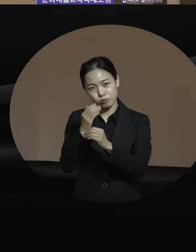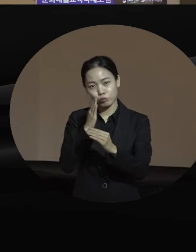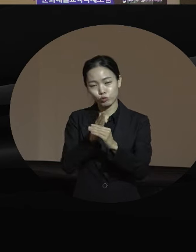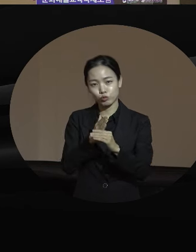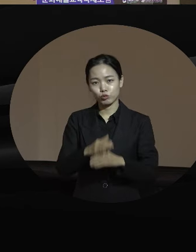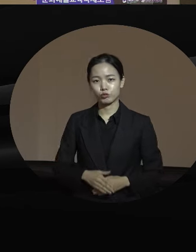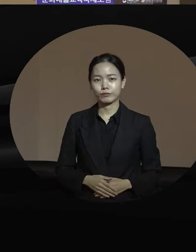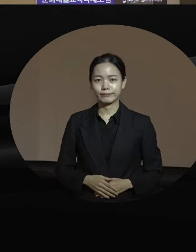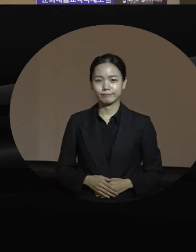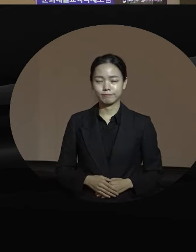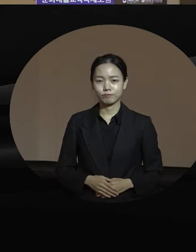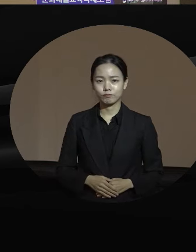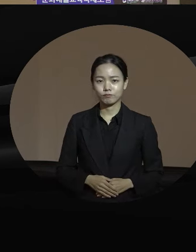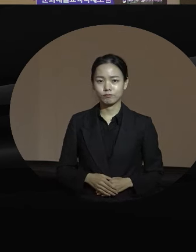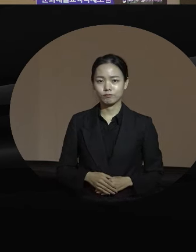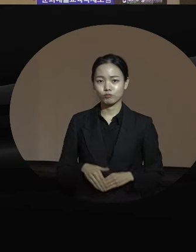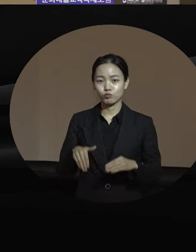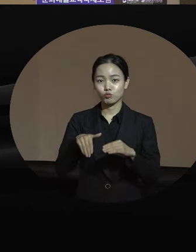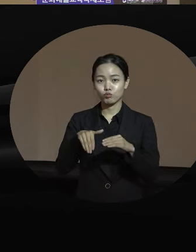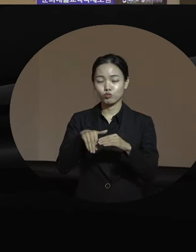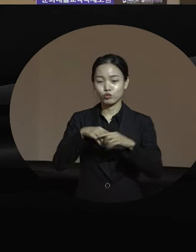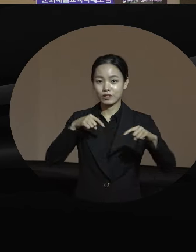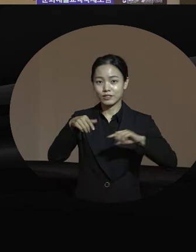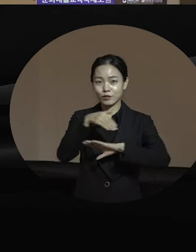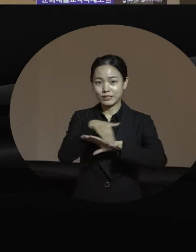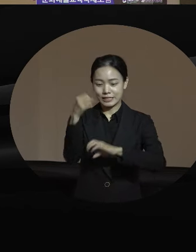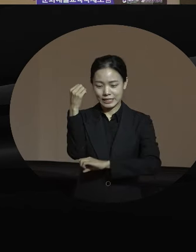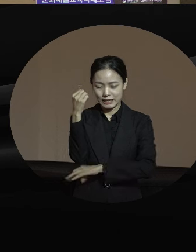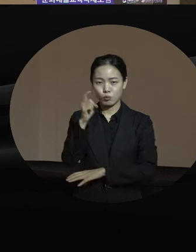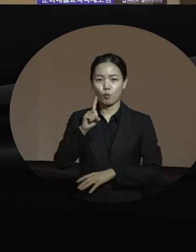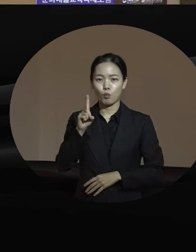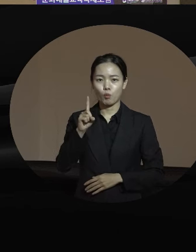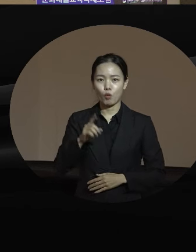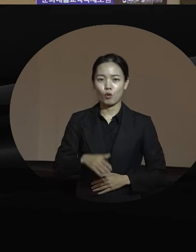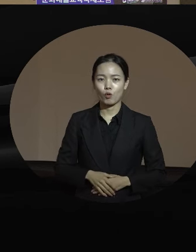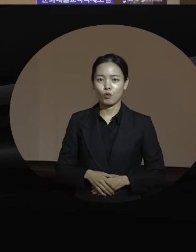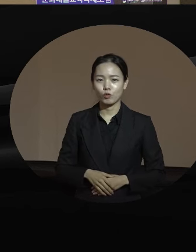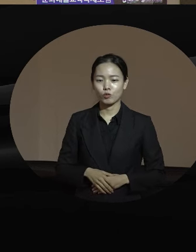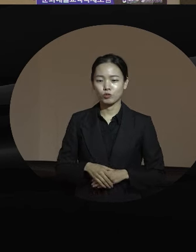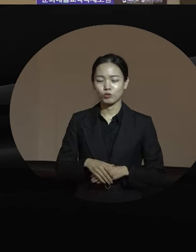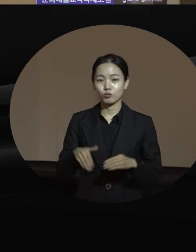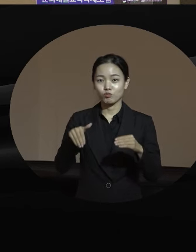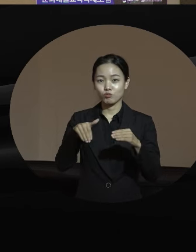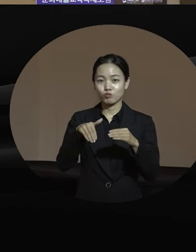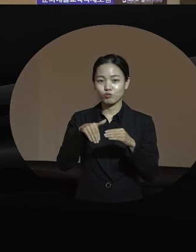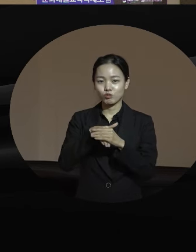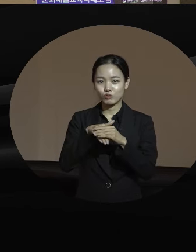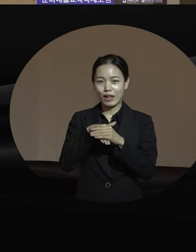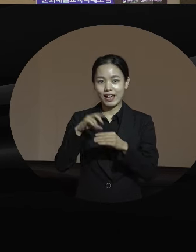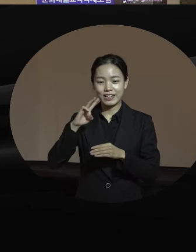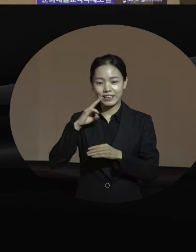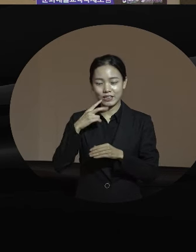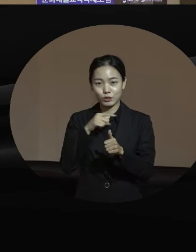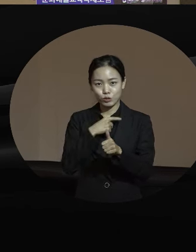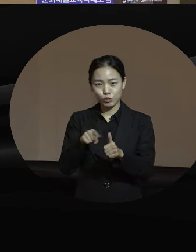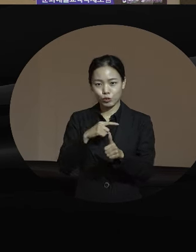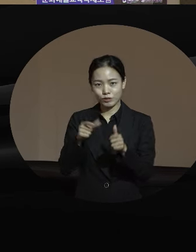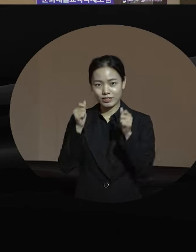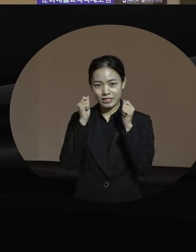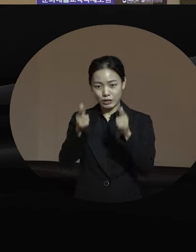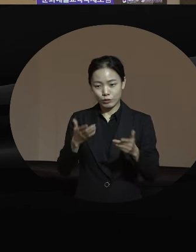첫째는 문화정책에 기반한 문화복지 관점에서 문화향유를 통한 개인의 삶의 질 향상입니다. 두